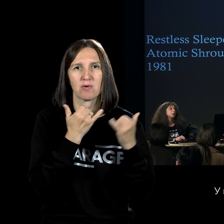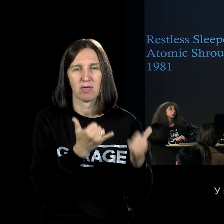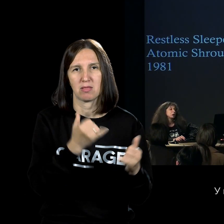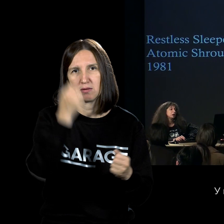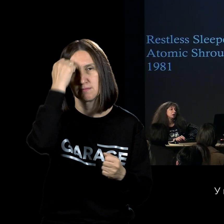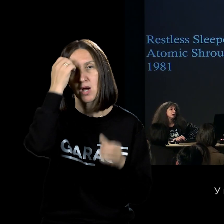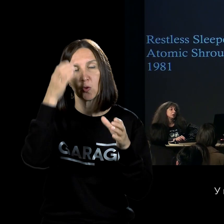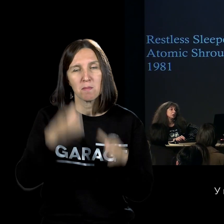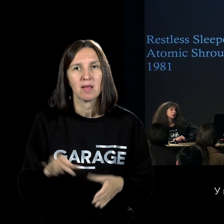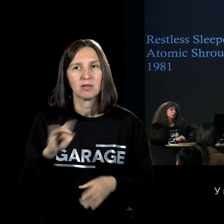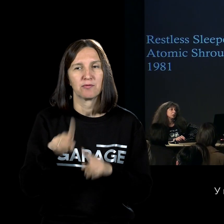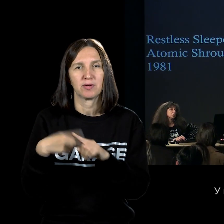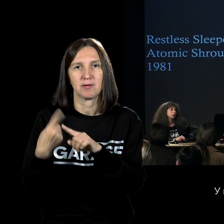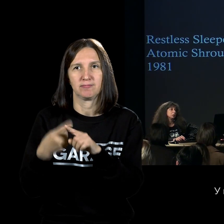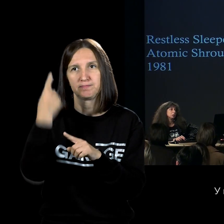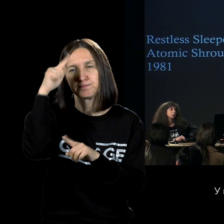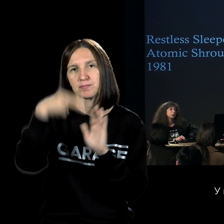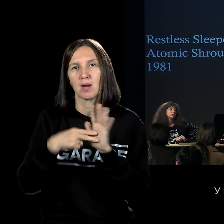вот такой вот проект